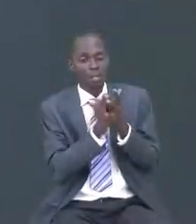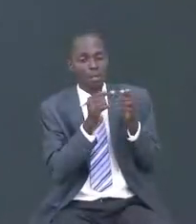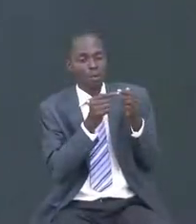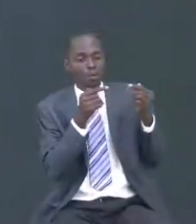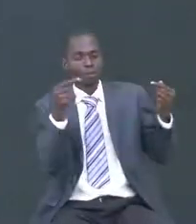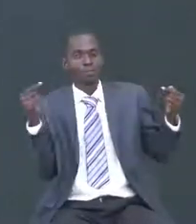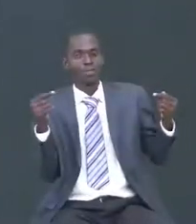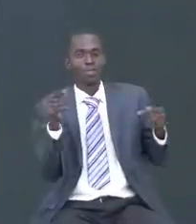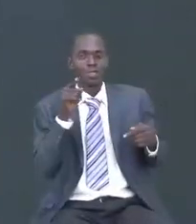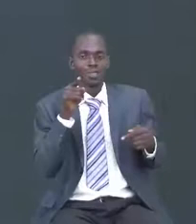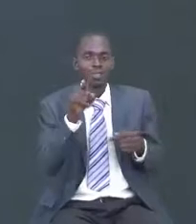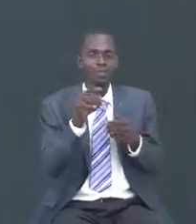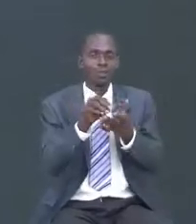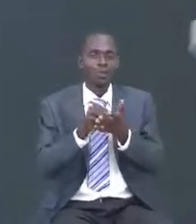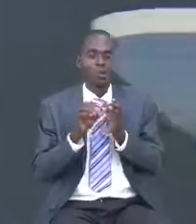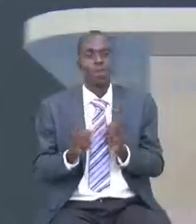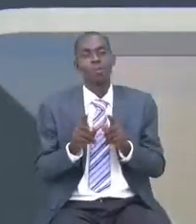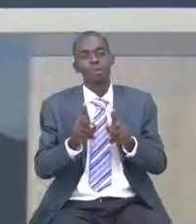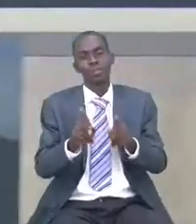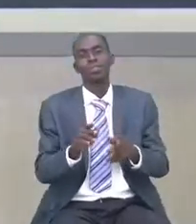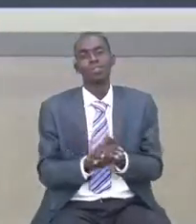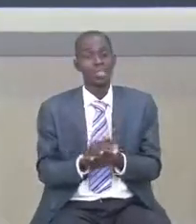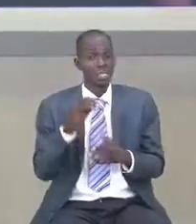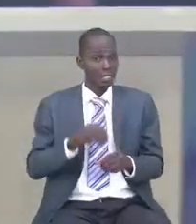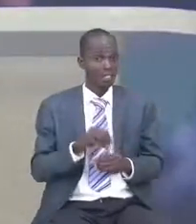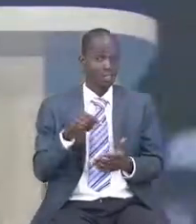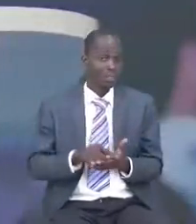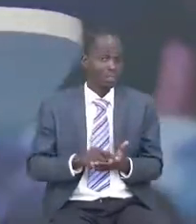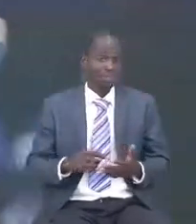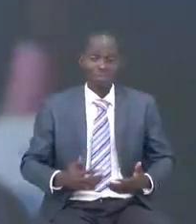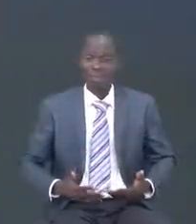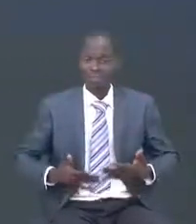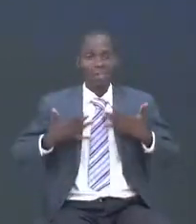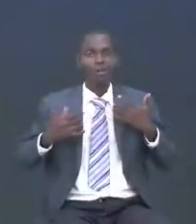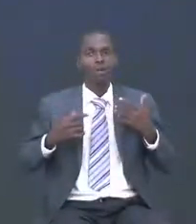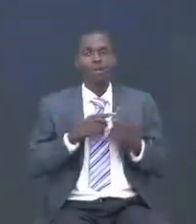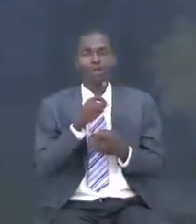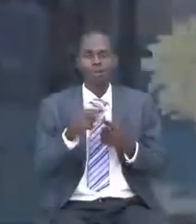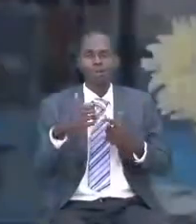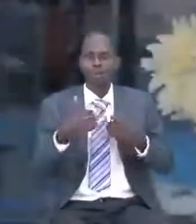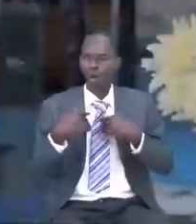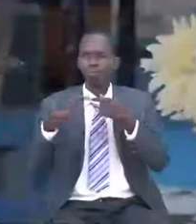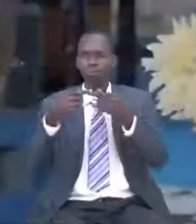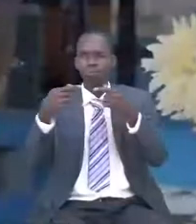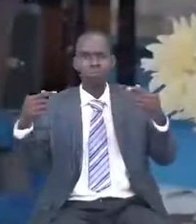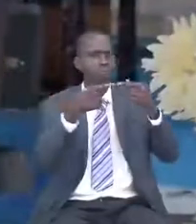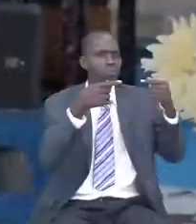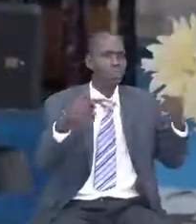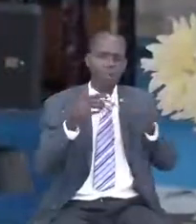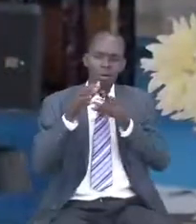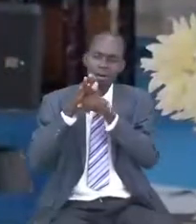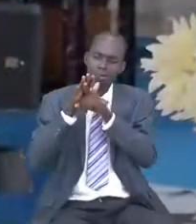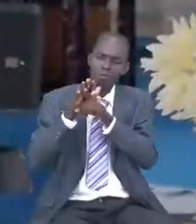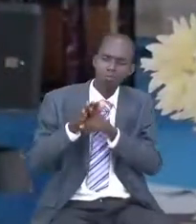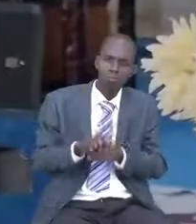son opportunité. Vous voyez, dans la vie, lorsque vous avez des oppositions ou